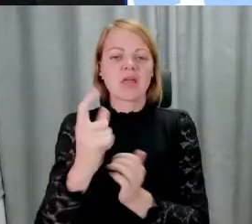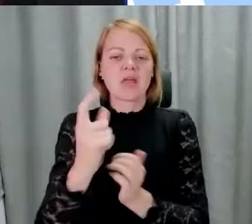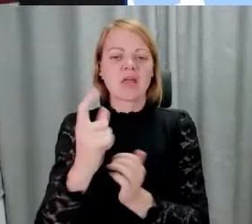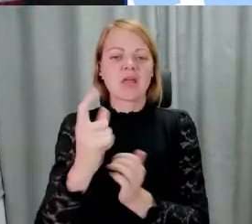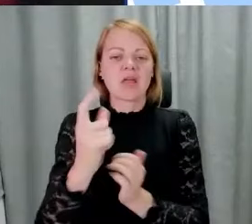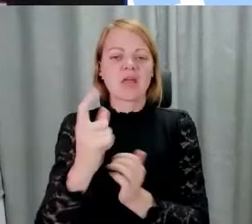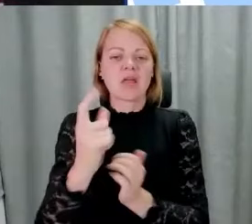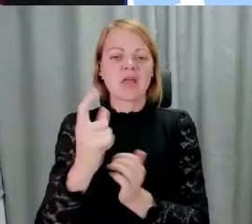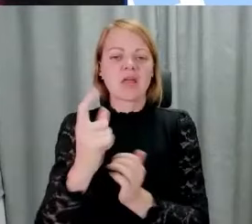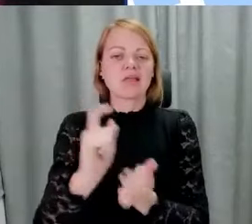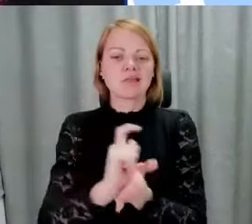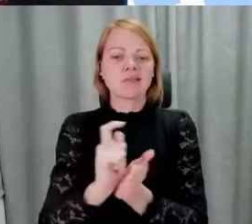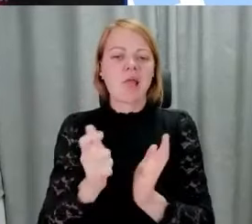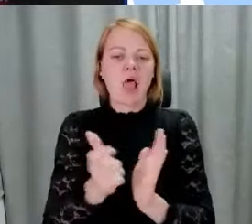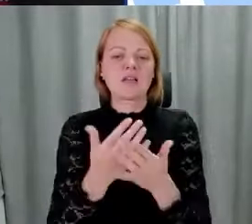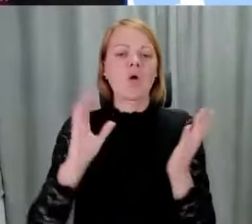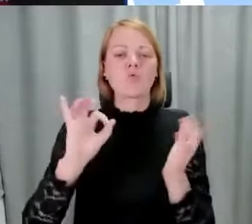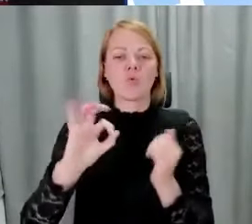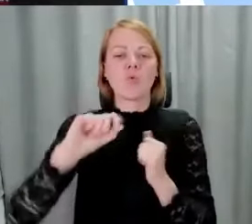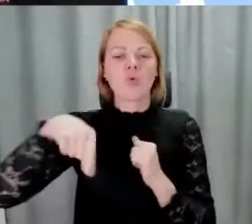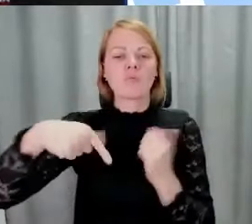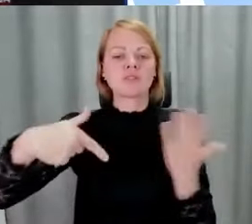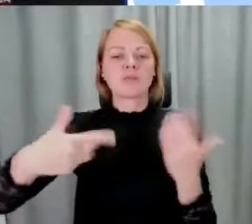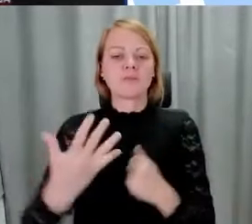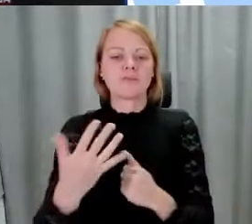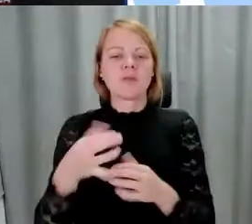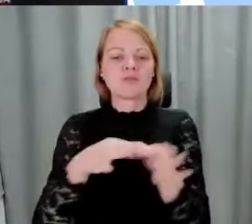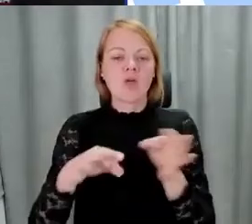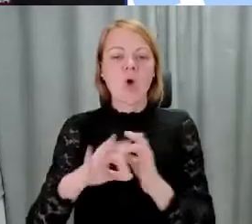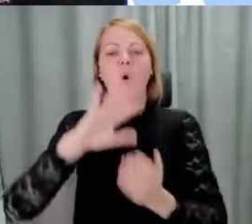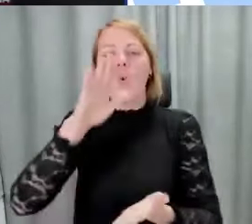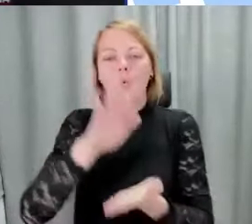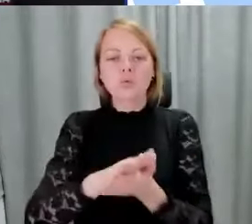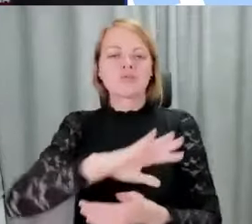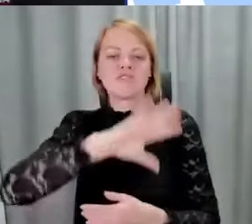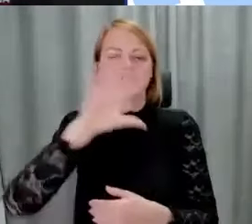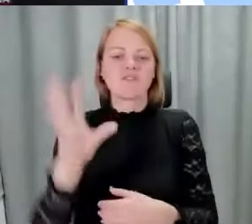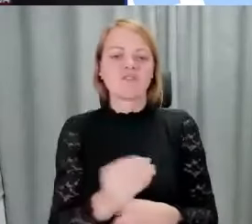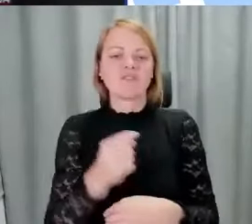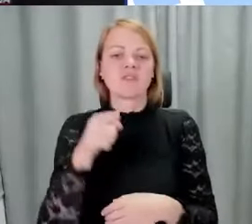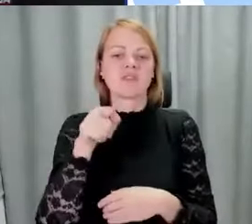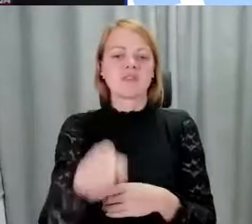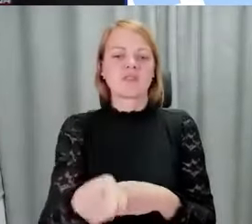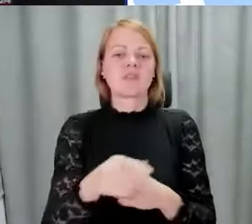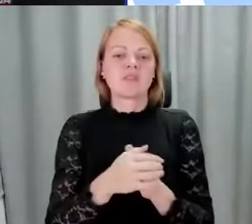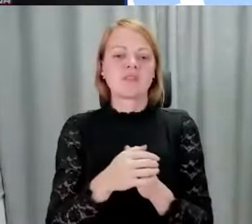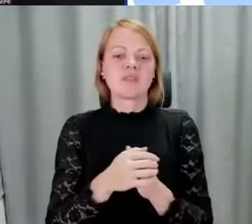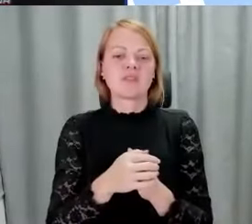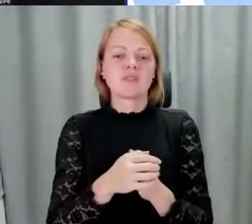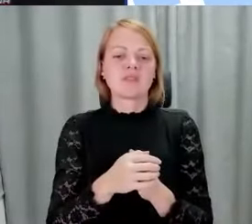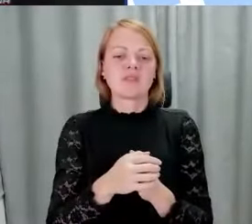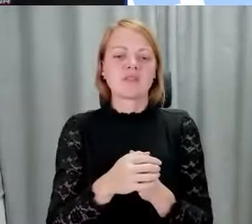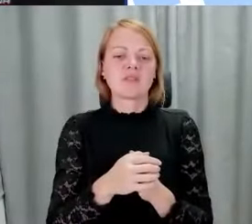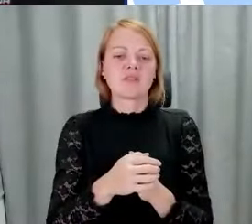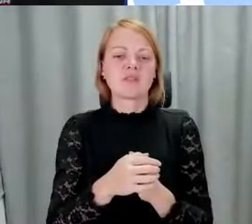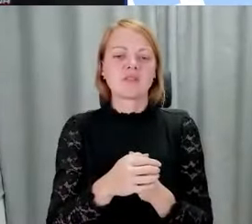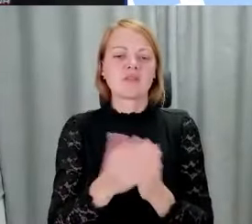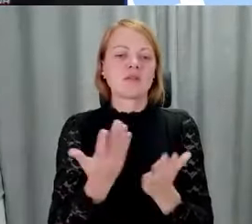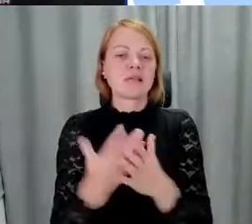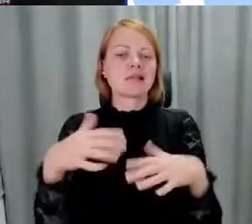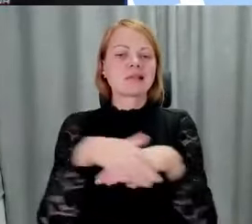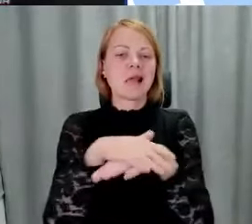kopējā platība 0,75, jā. Uz Labi. Visu kopējo, ja jums labāks priekšlikums droši. Tāpēc bija arī sabiedrības